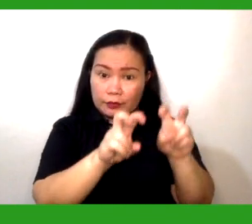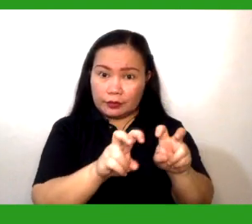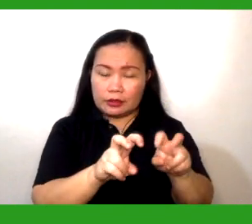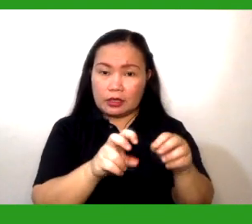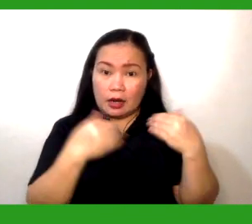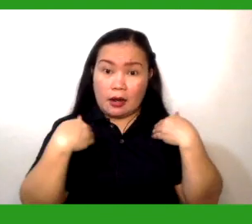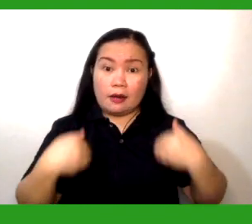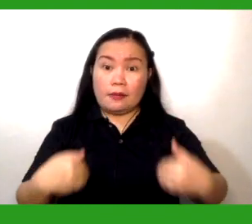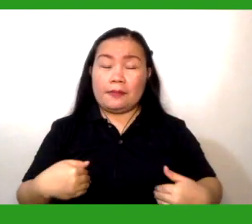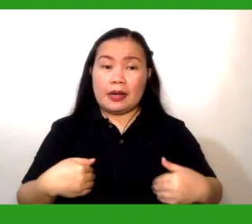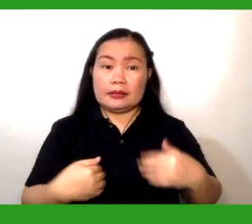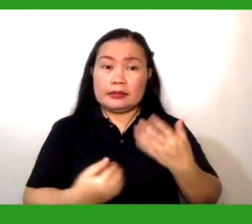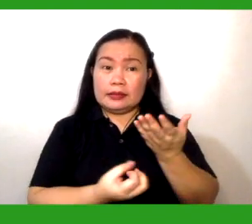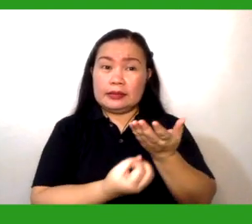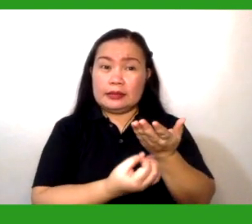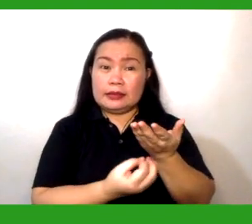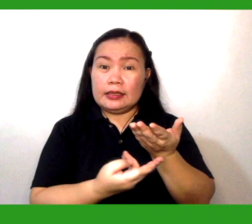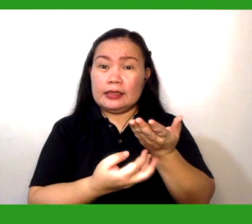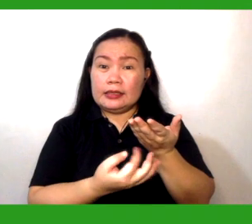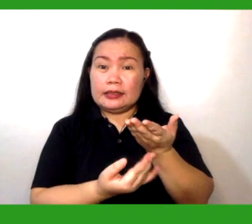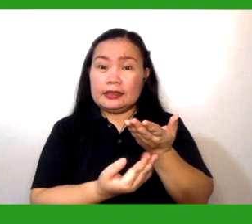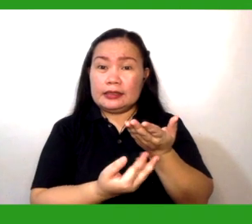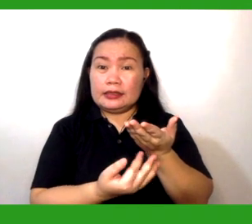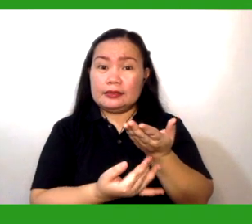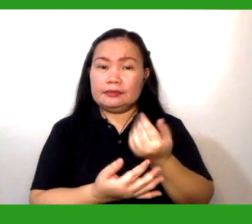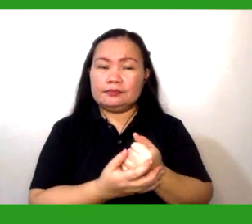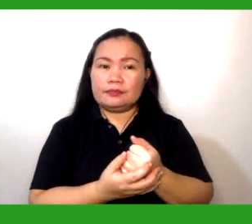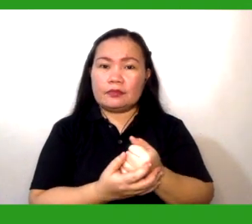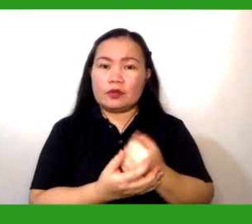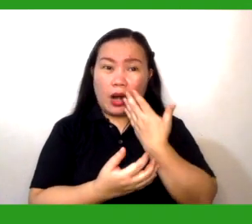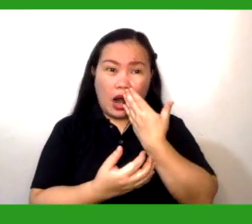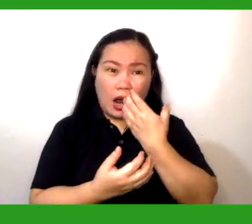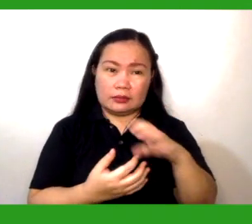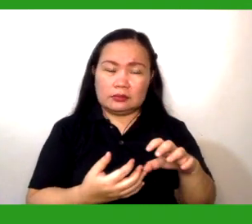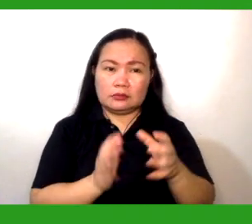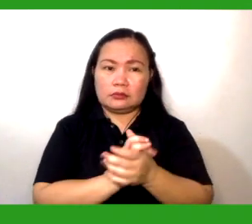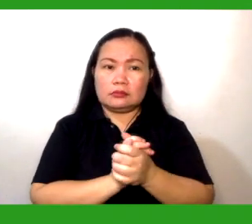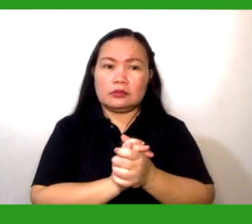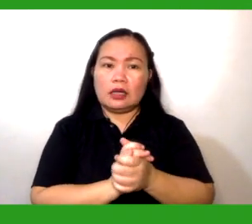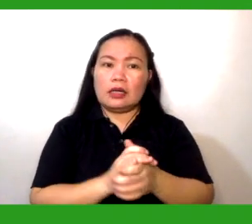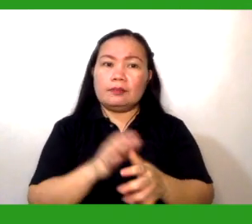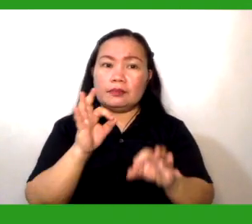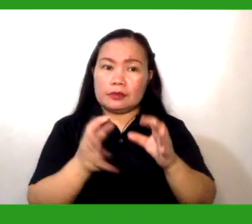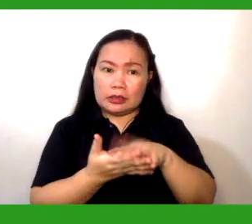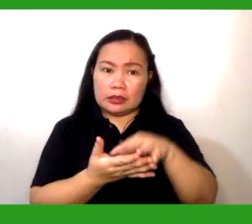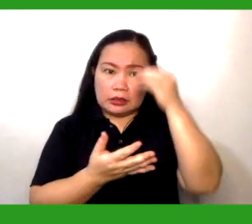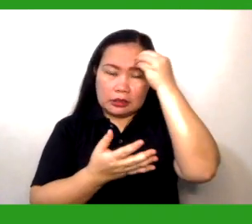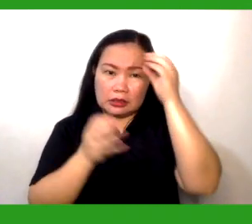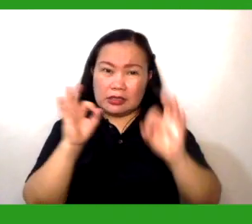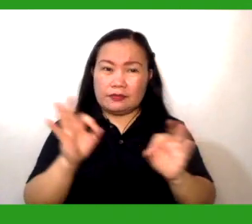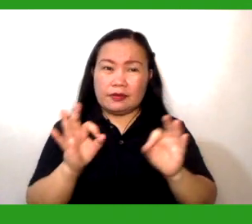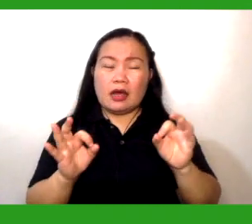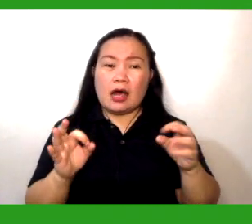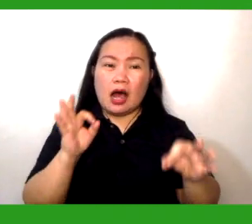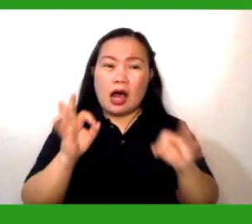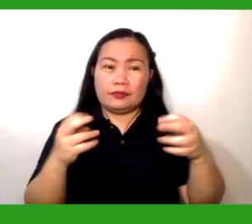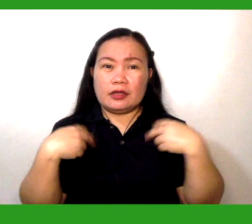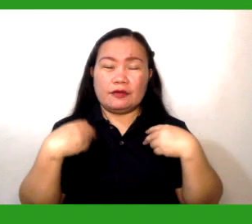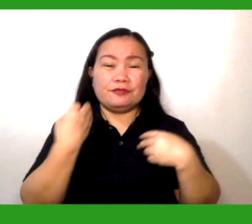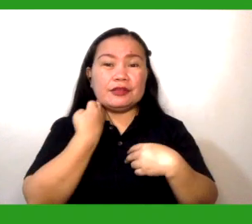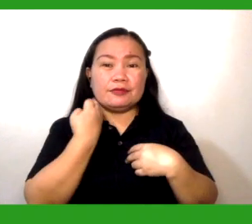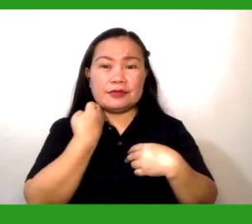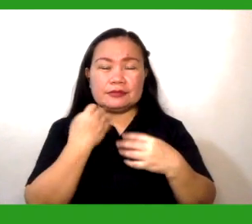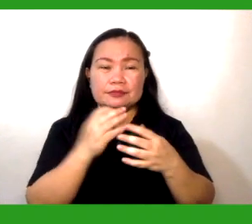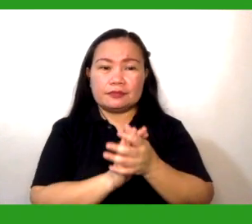heat, malaman natin kung may lagnat. At ito nga po ang ginagamit natin ngayon bago tayo pumasok sa mga